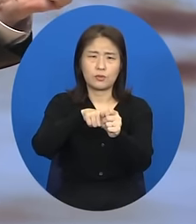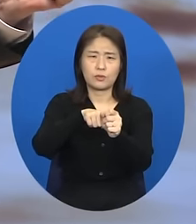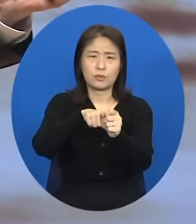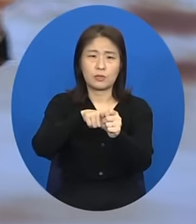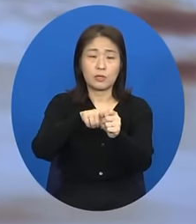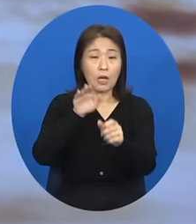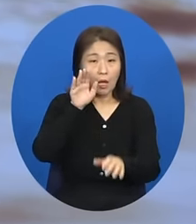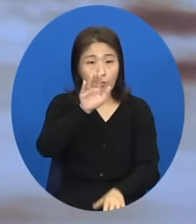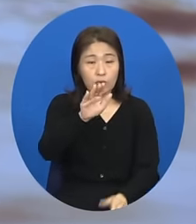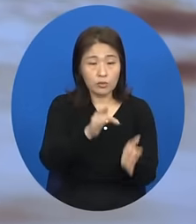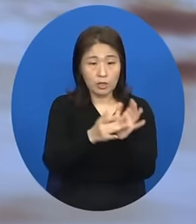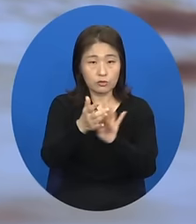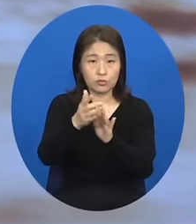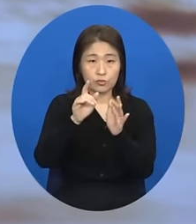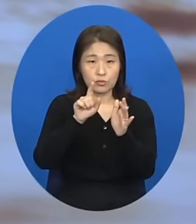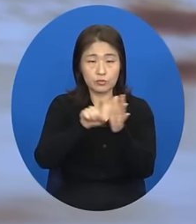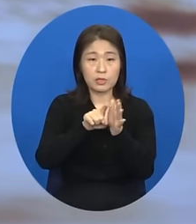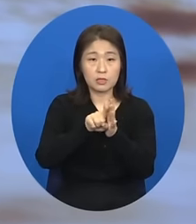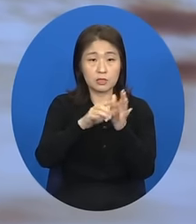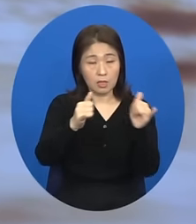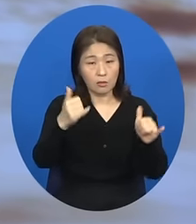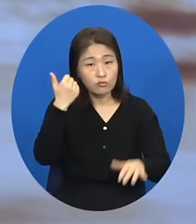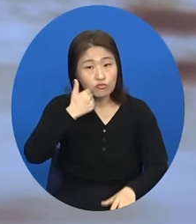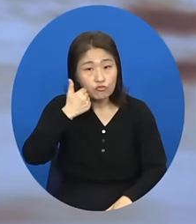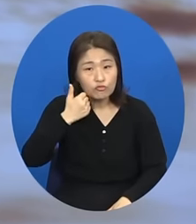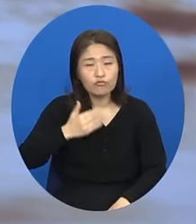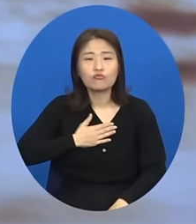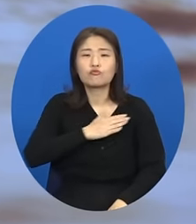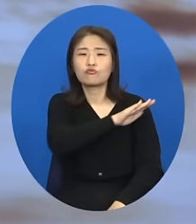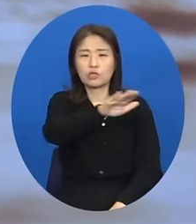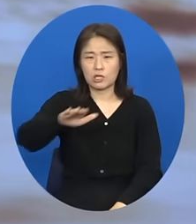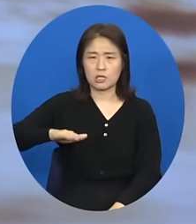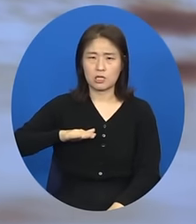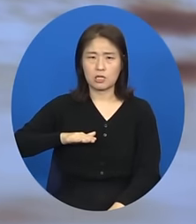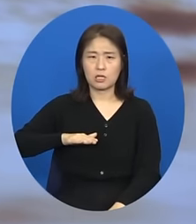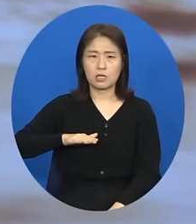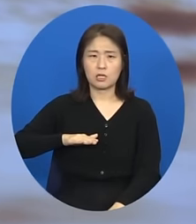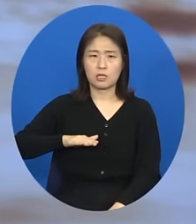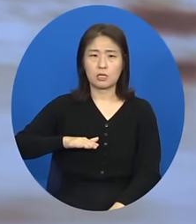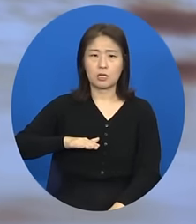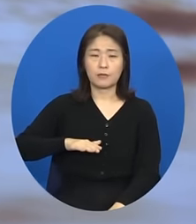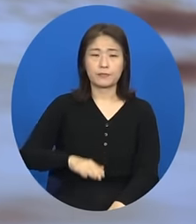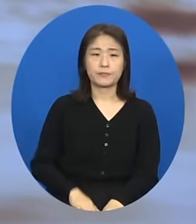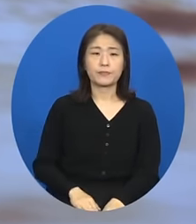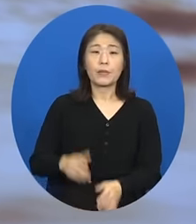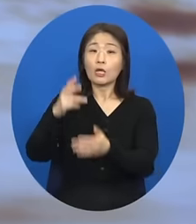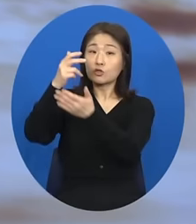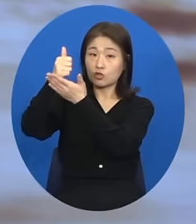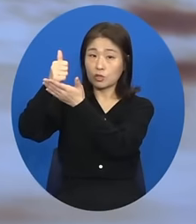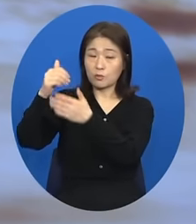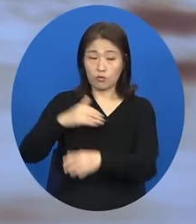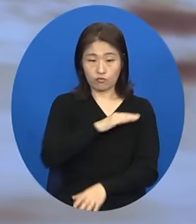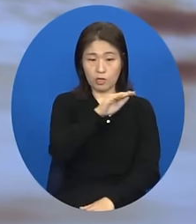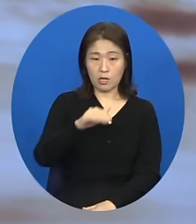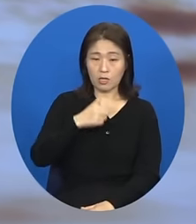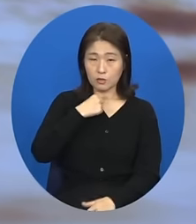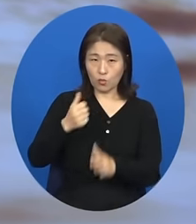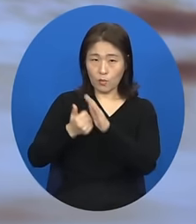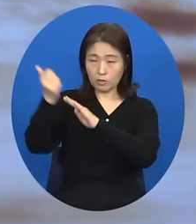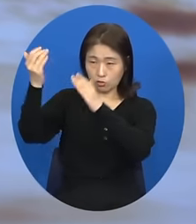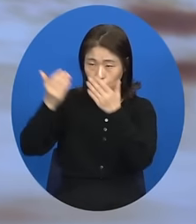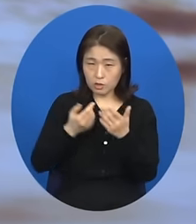누구죠? 우리예요. 우리입니다. 주님이 우리에게 소망을 주시기 위해 이 바울을 통해